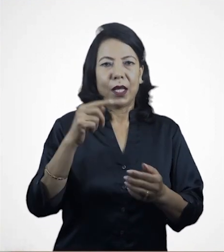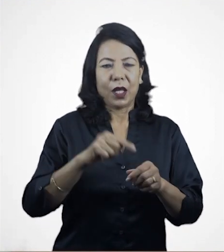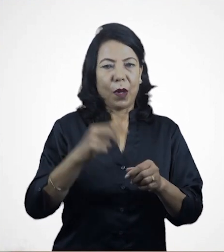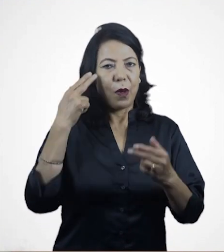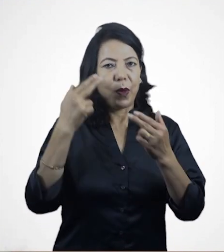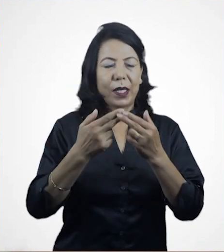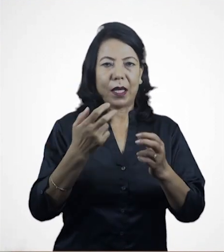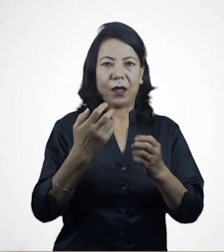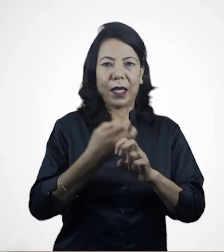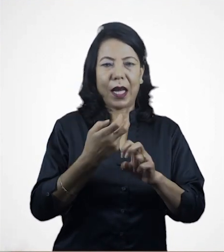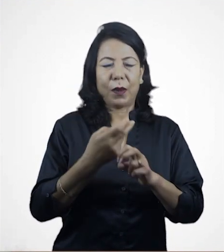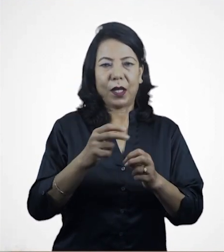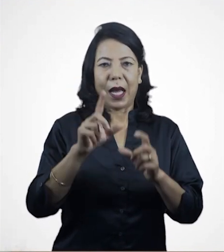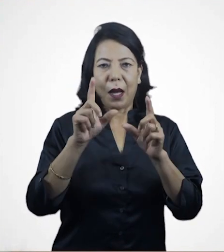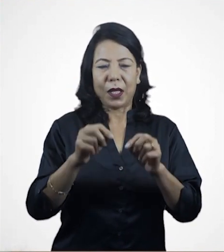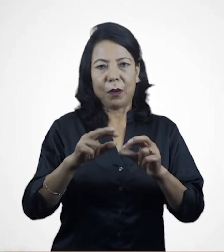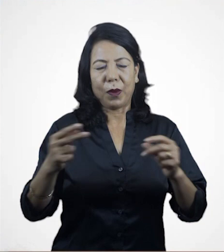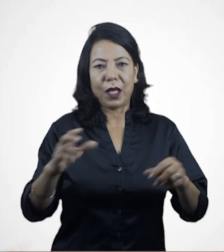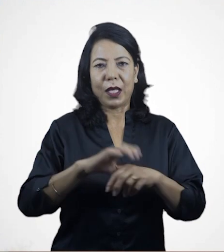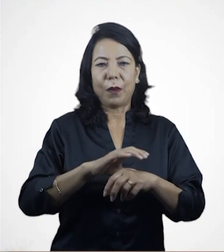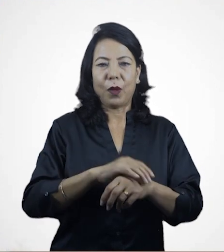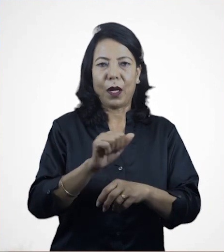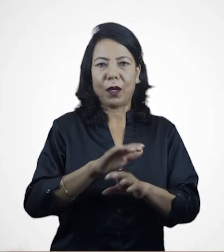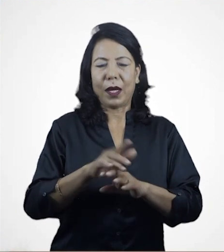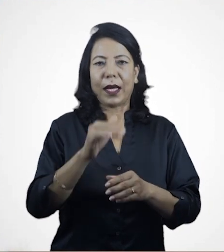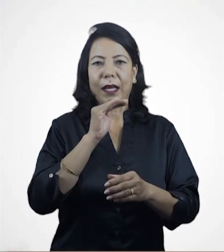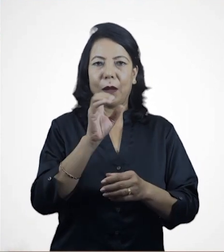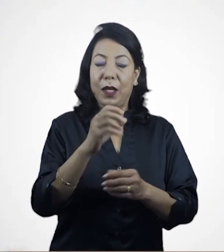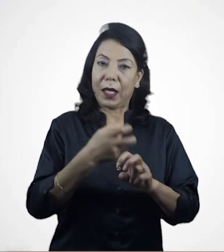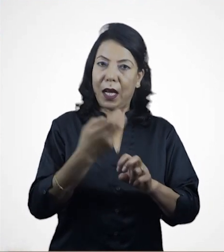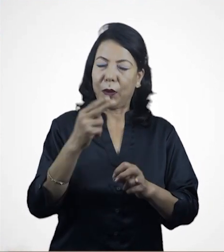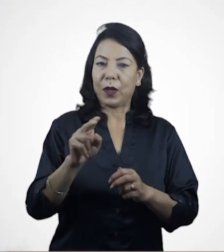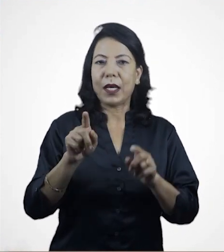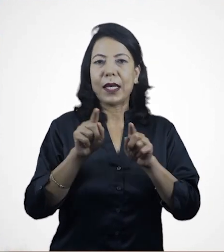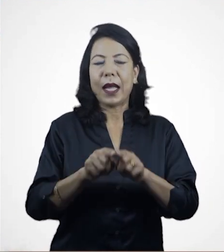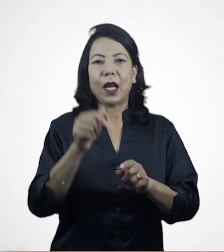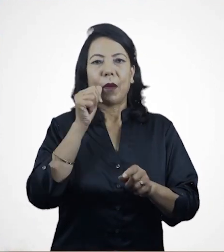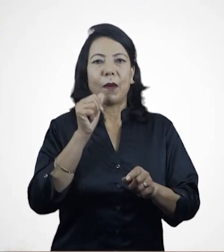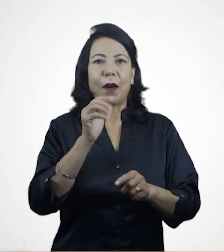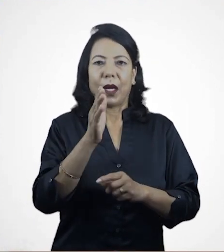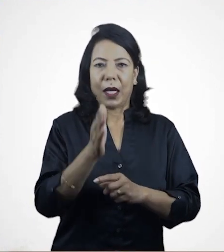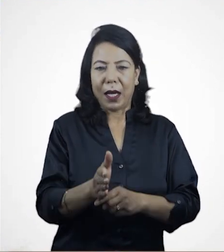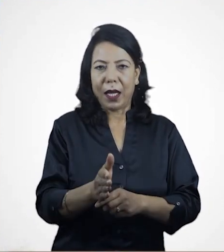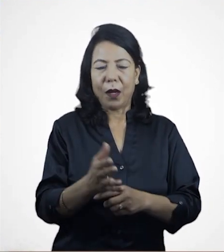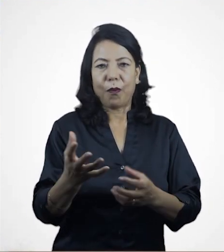में वहचाः नीयरूरी धाने the ज़ कंद